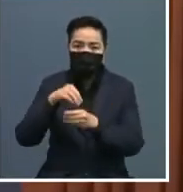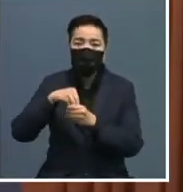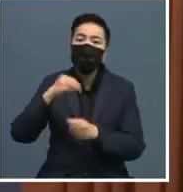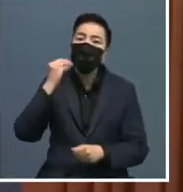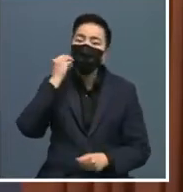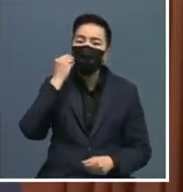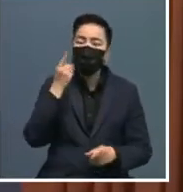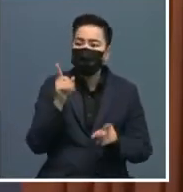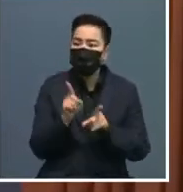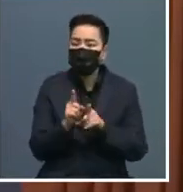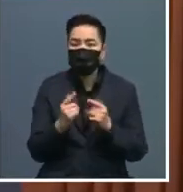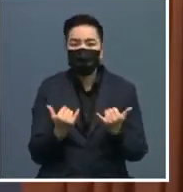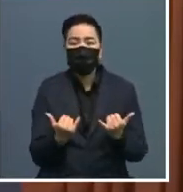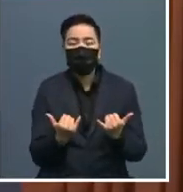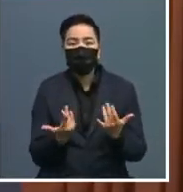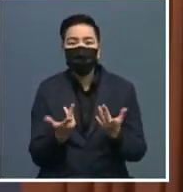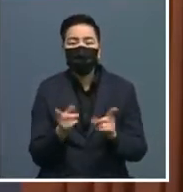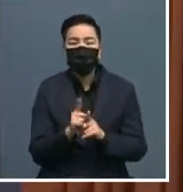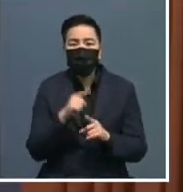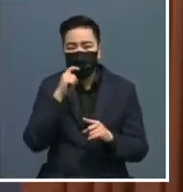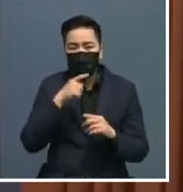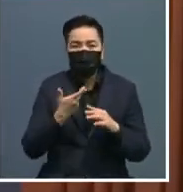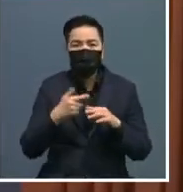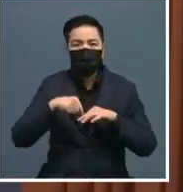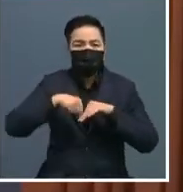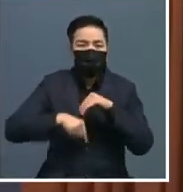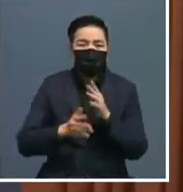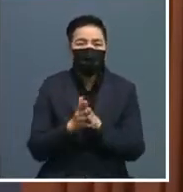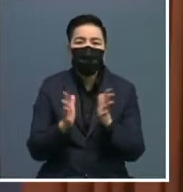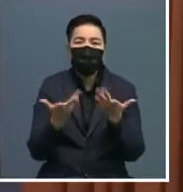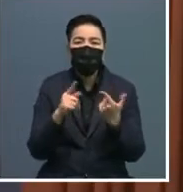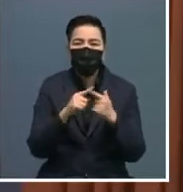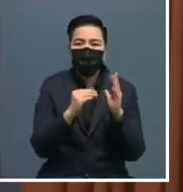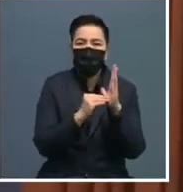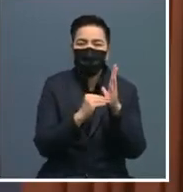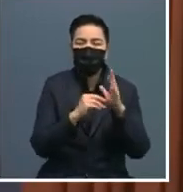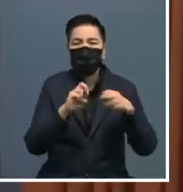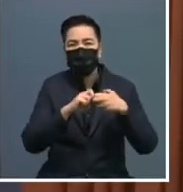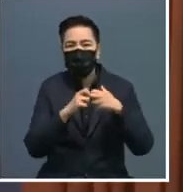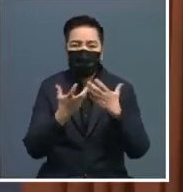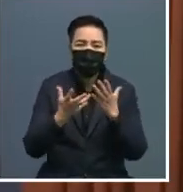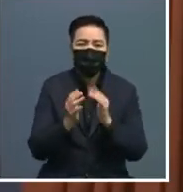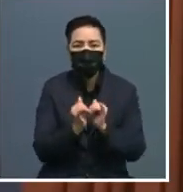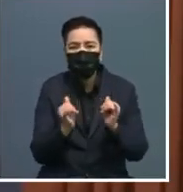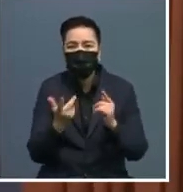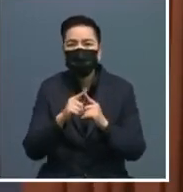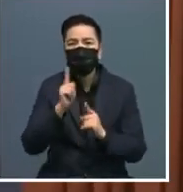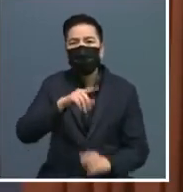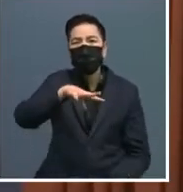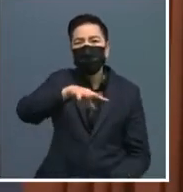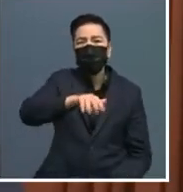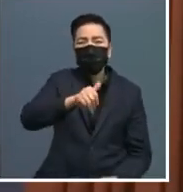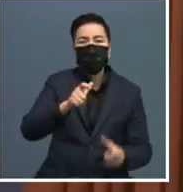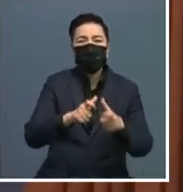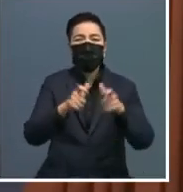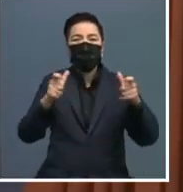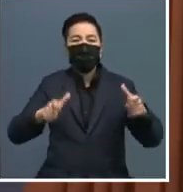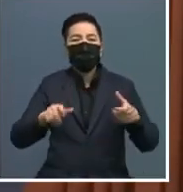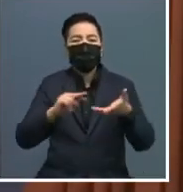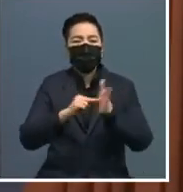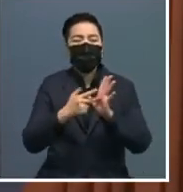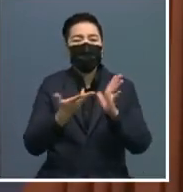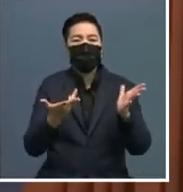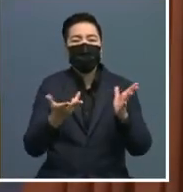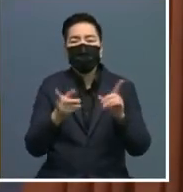ก็อาจจะมีความไม่สลับซับซ้อนมากเท่ากับกรุงเทพมหานครซึ่งเป็นเมืองใหญ่ที่โน่นมันก็สามารถ